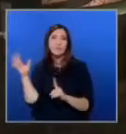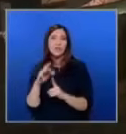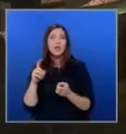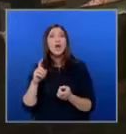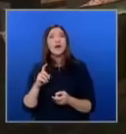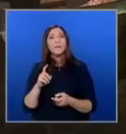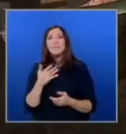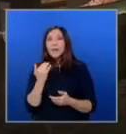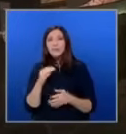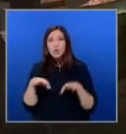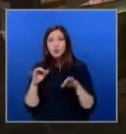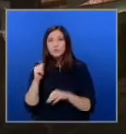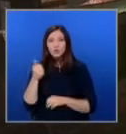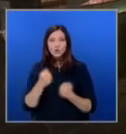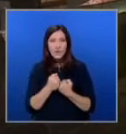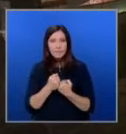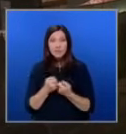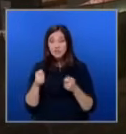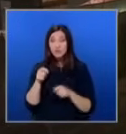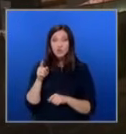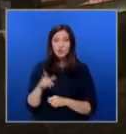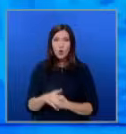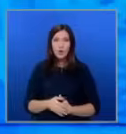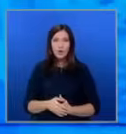Квад Водола няма да бъде готов за утрешния матч, завърши той.